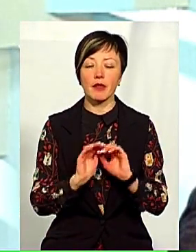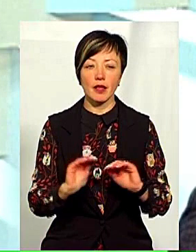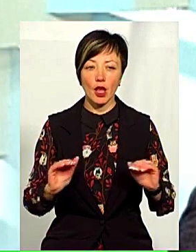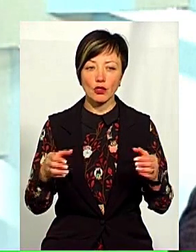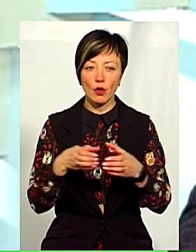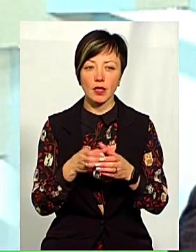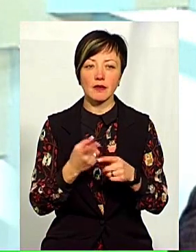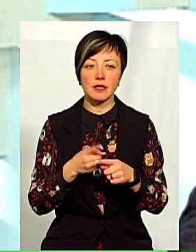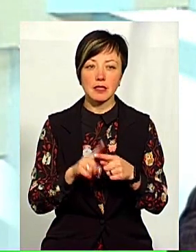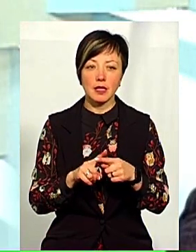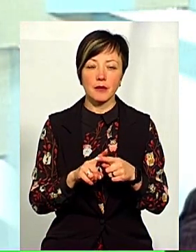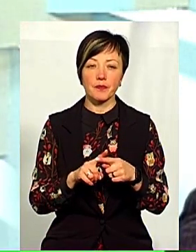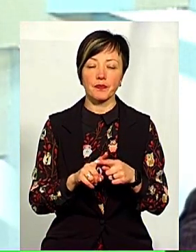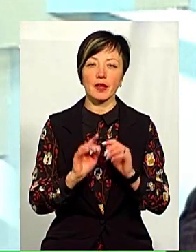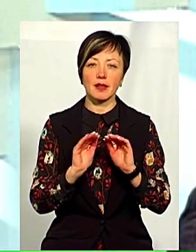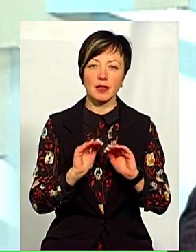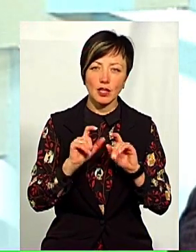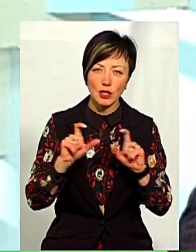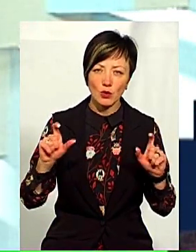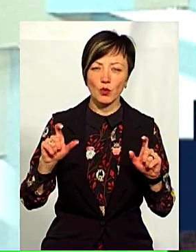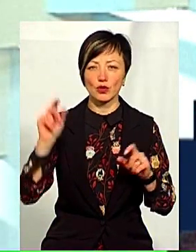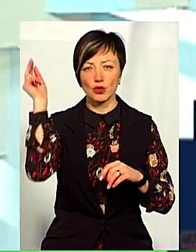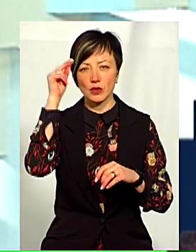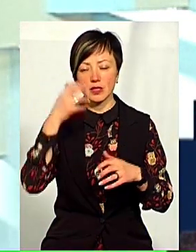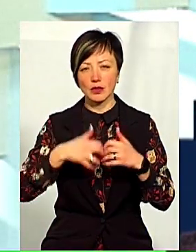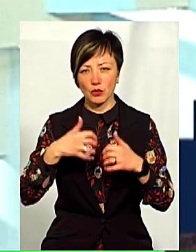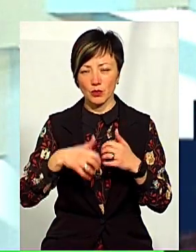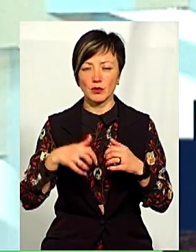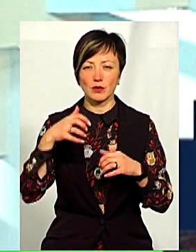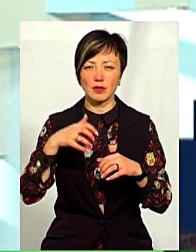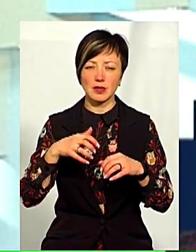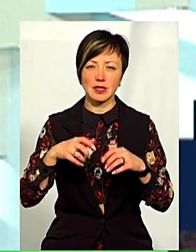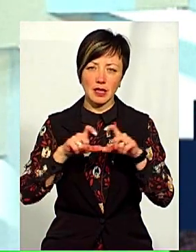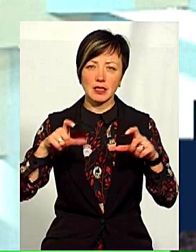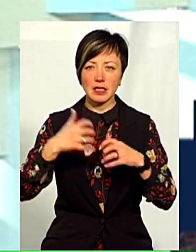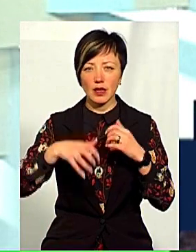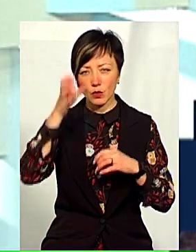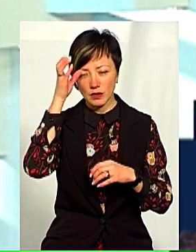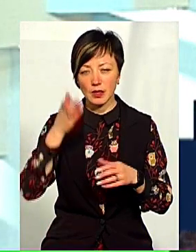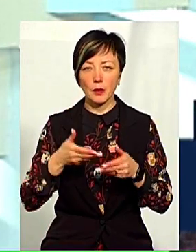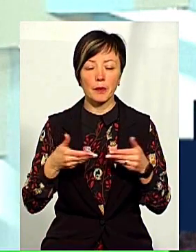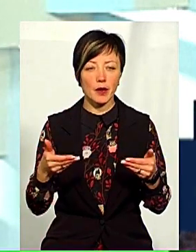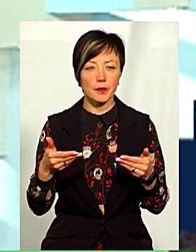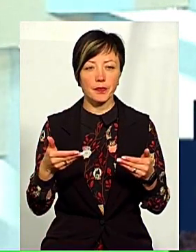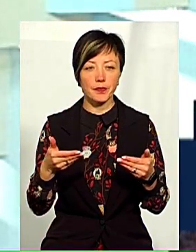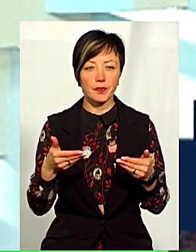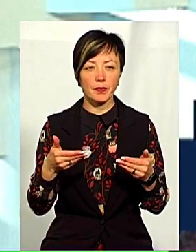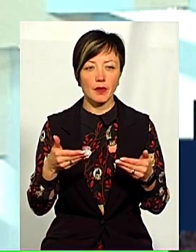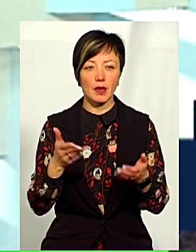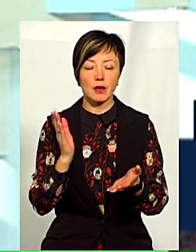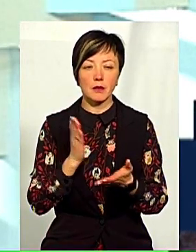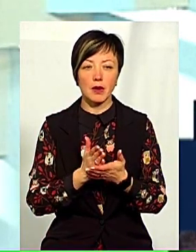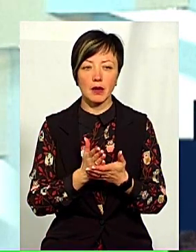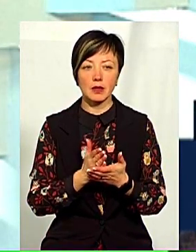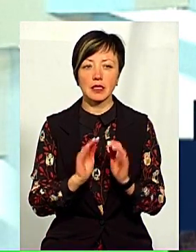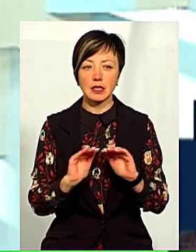колективах, це і дитячі дошкільні заклади, це заклади середньої освіти, ми маємо, і